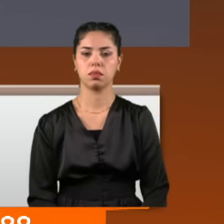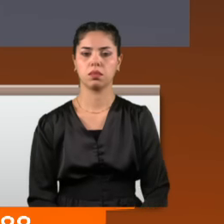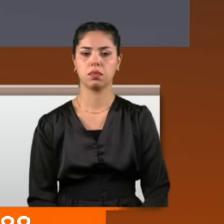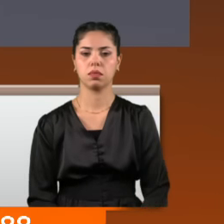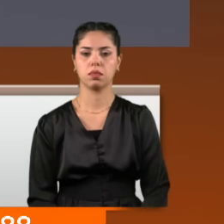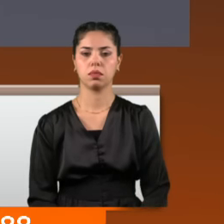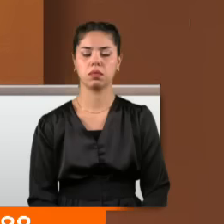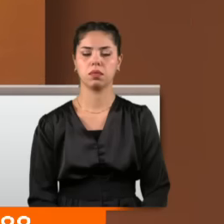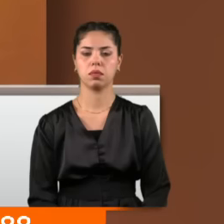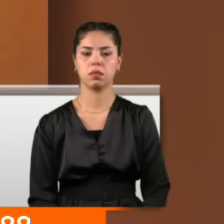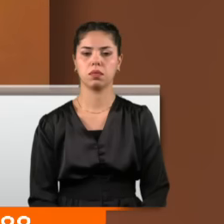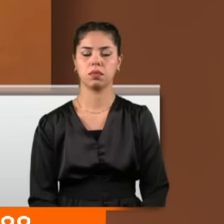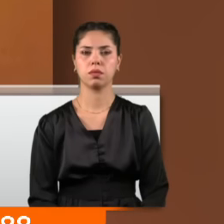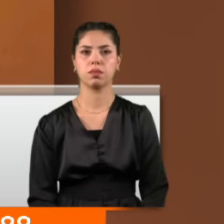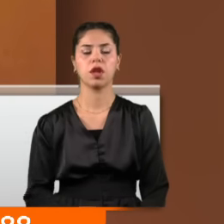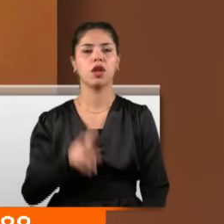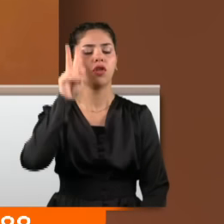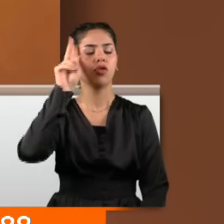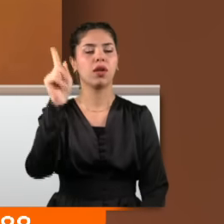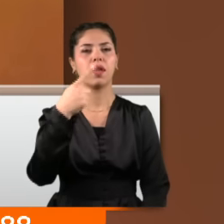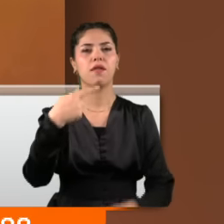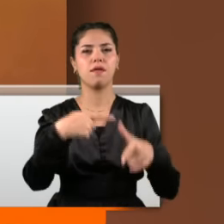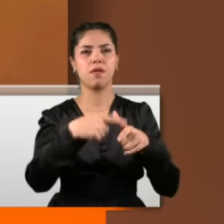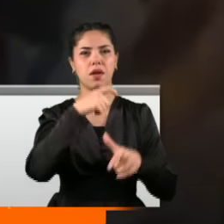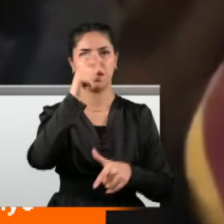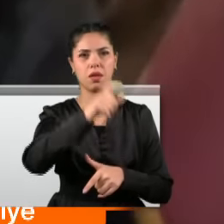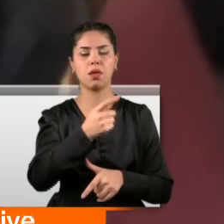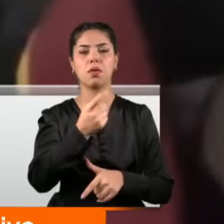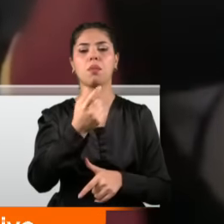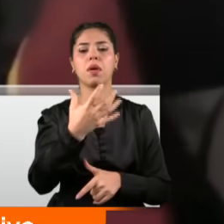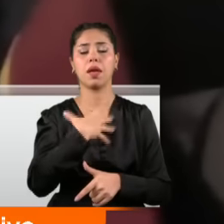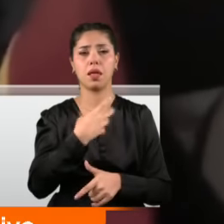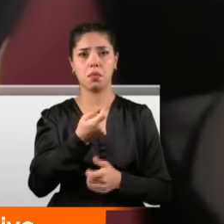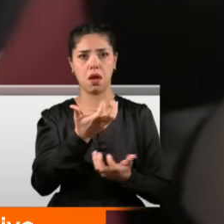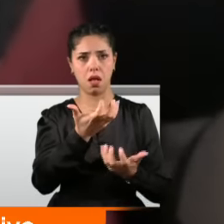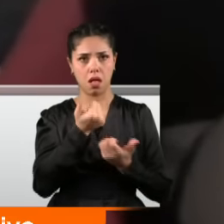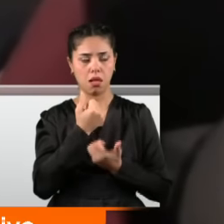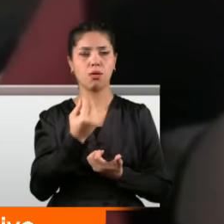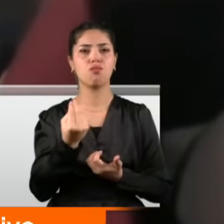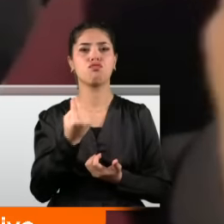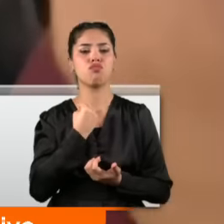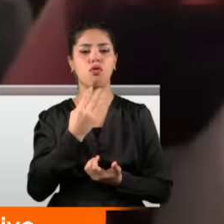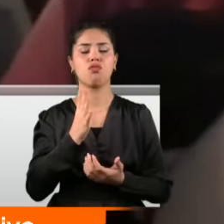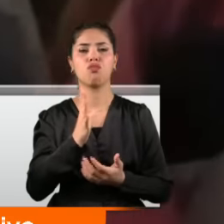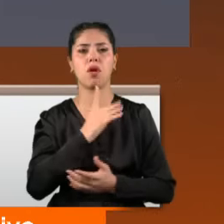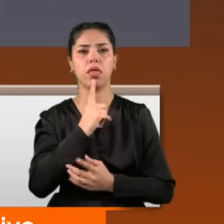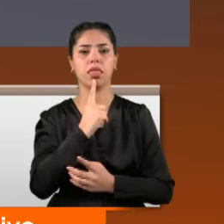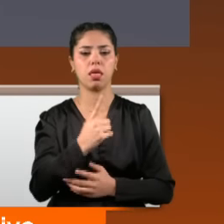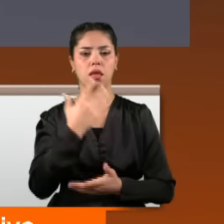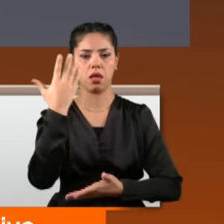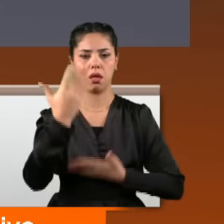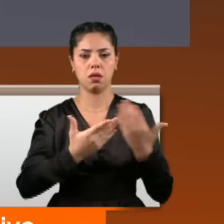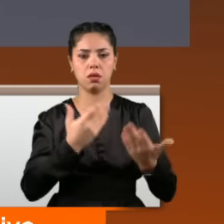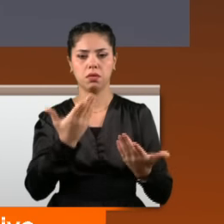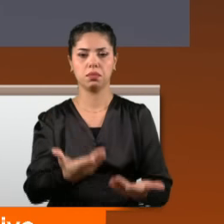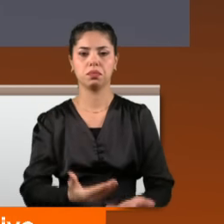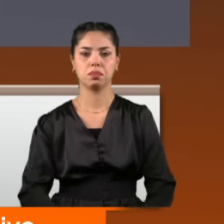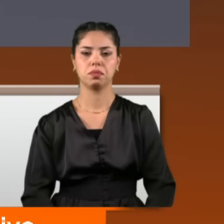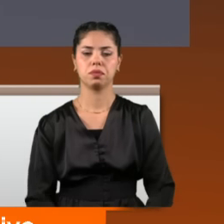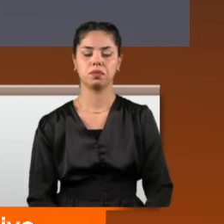para gönderiyordum. Çete lideri Fırat Sarı'nın kendisinden para aldığını ve hala borçlu olduğunu da anlattı. Örneğin ilaç